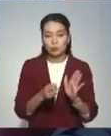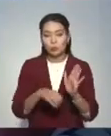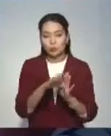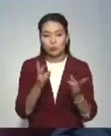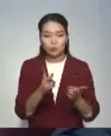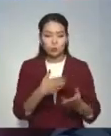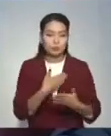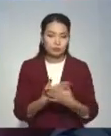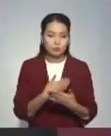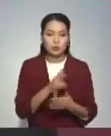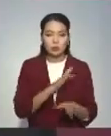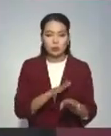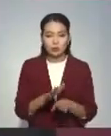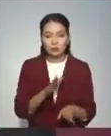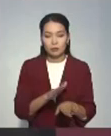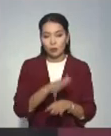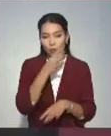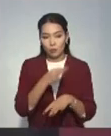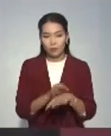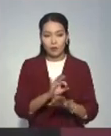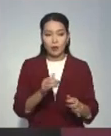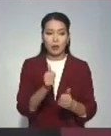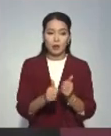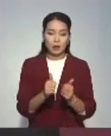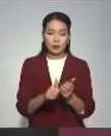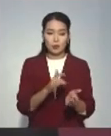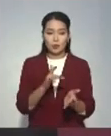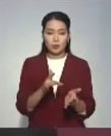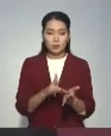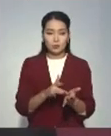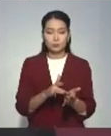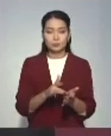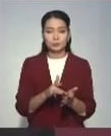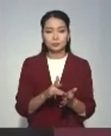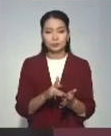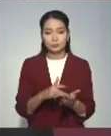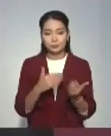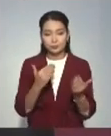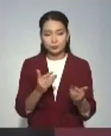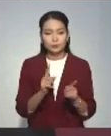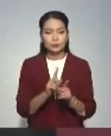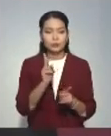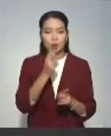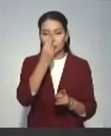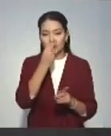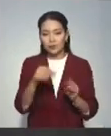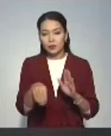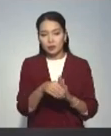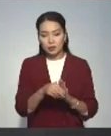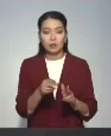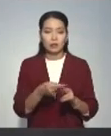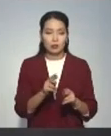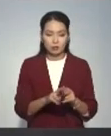жүргізіп жатырмыз, дейді жауаптылар. Әр өңір бойынша сыбайлас жемқорлықтардың тәуекелдерінің картасы әзірленді.